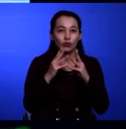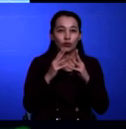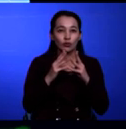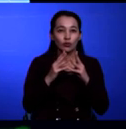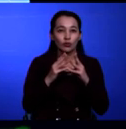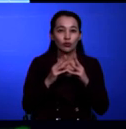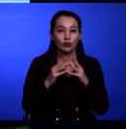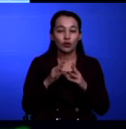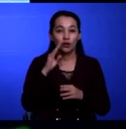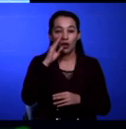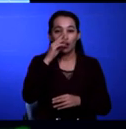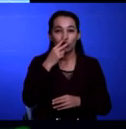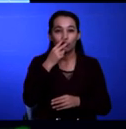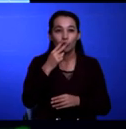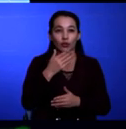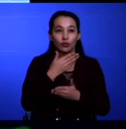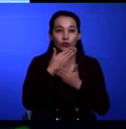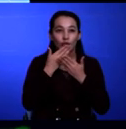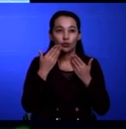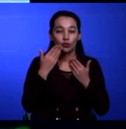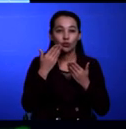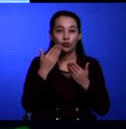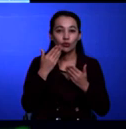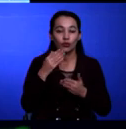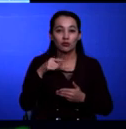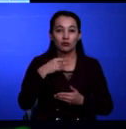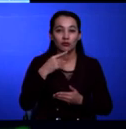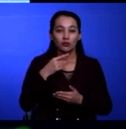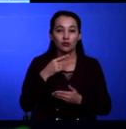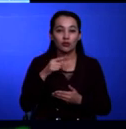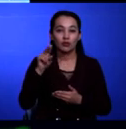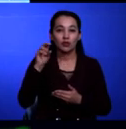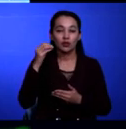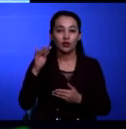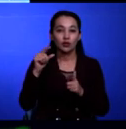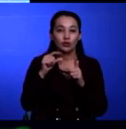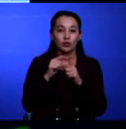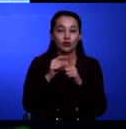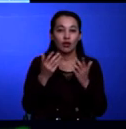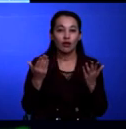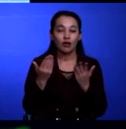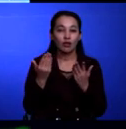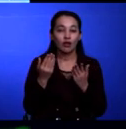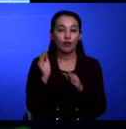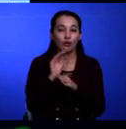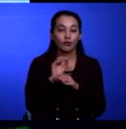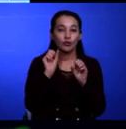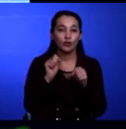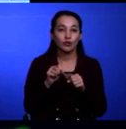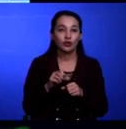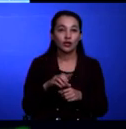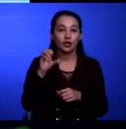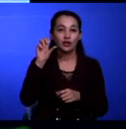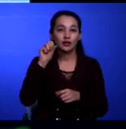Tongda ko'rib yo'q dey. Bu yerda dey so'ziga san qo'shimchasini. Tunda